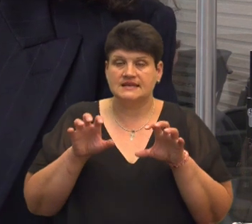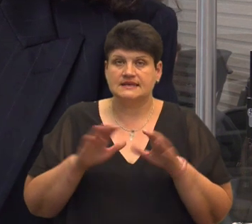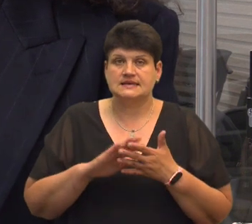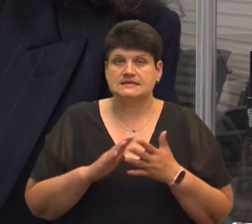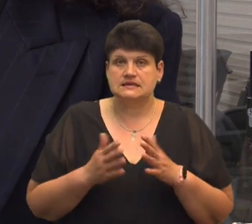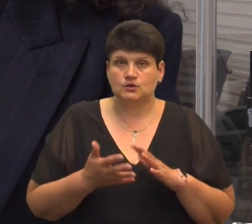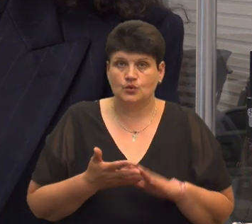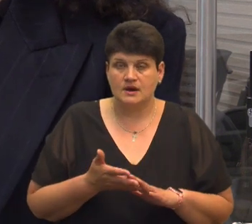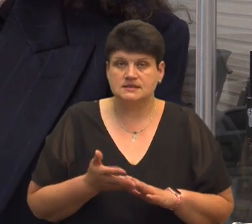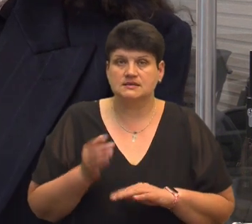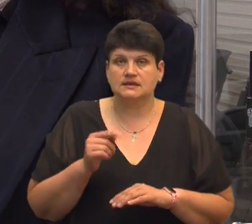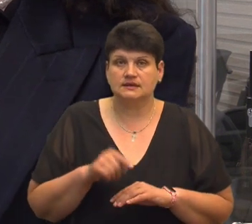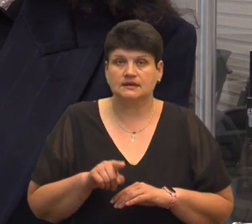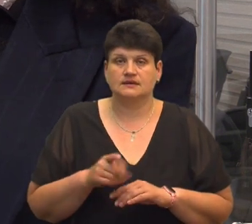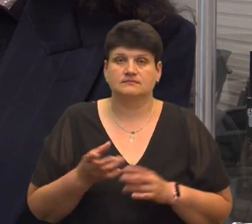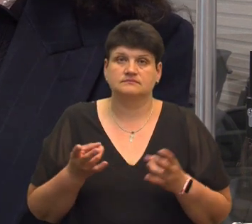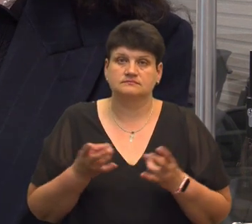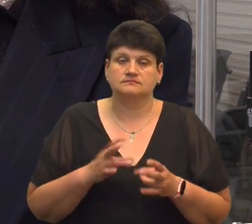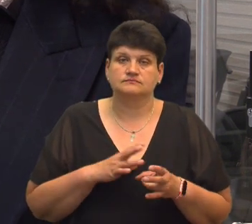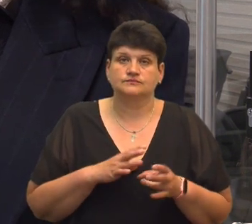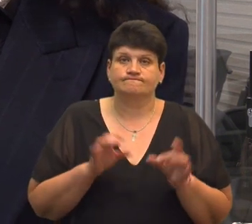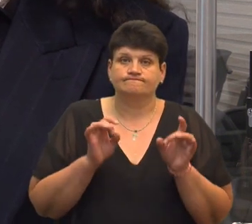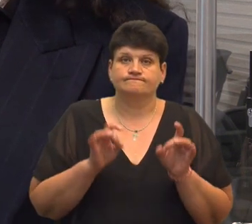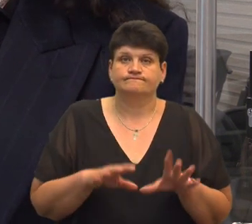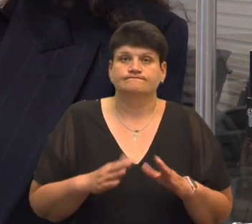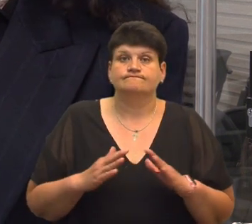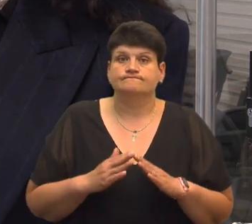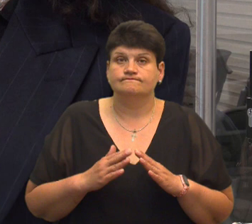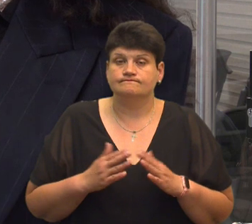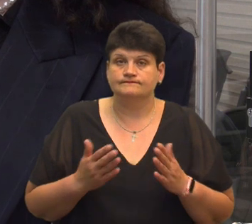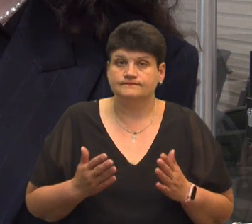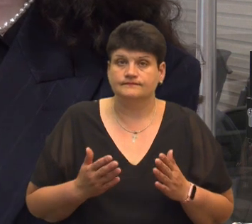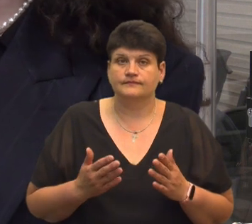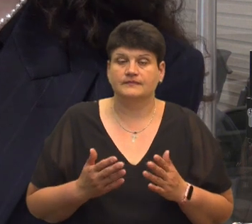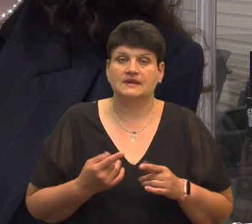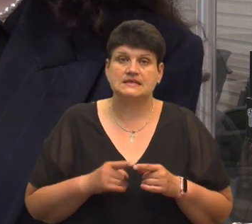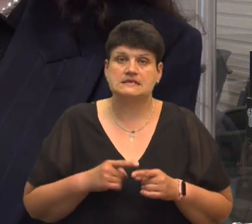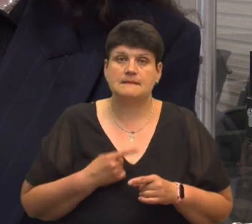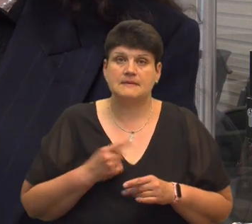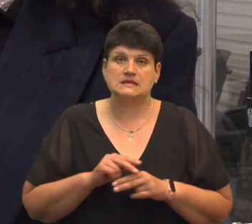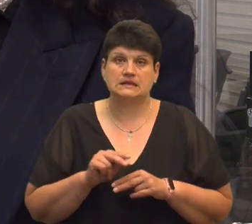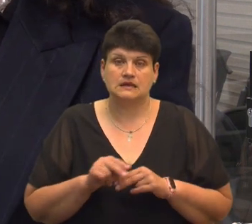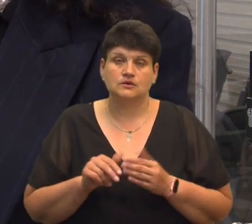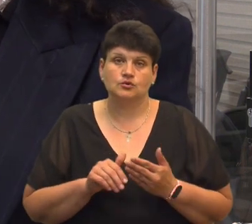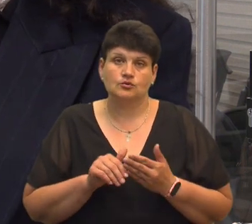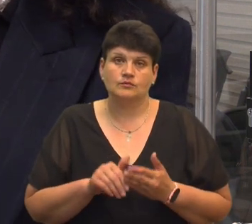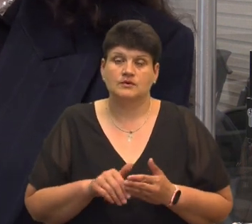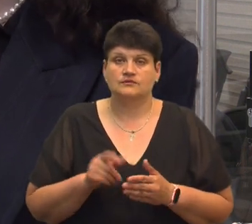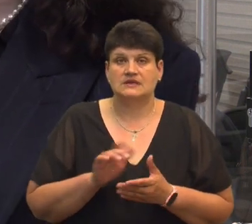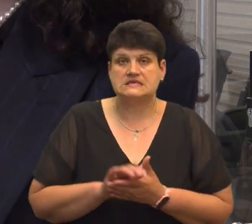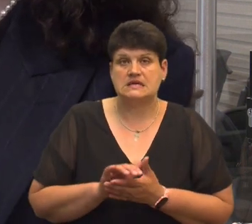їм довелося покинути свій дім. І дані майстер-класи допомагають їм, наприклад, вони